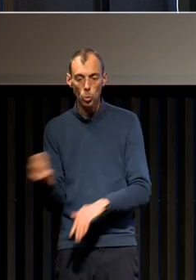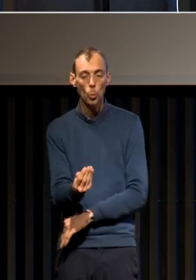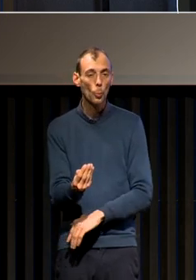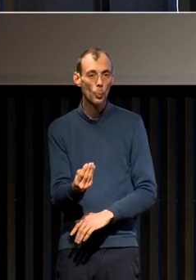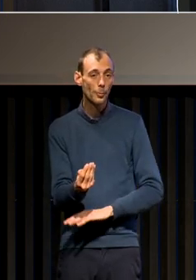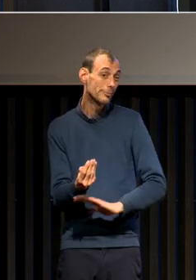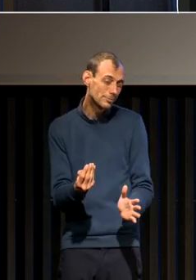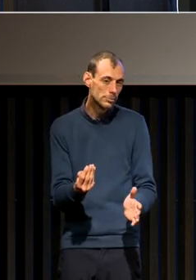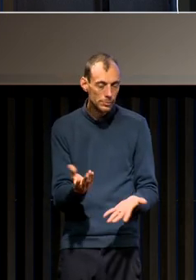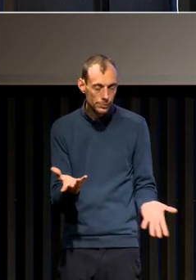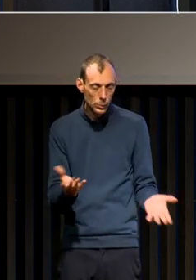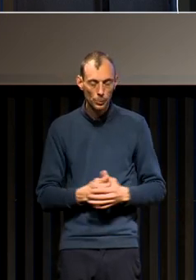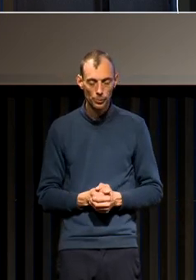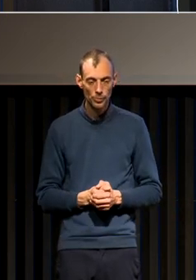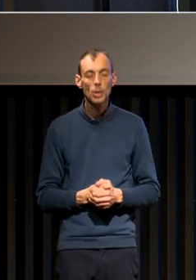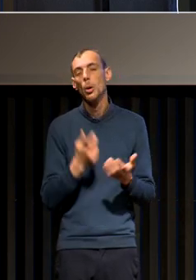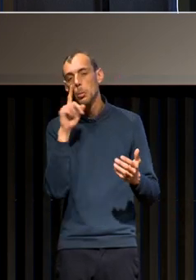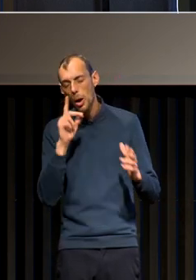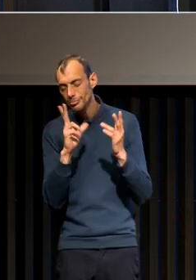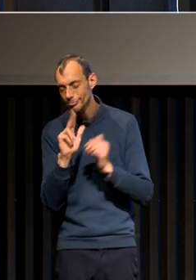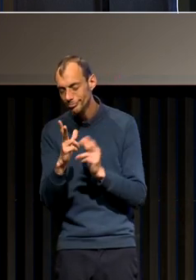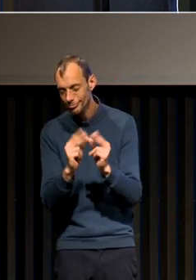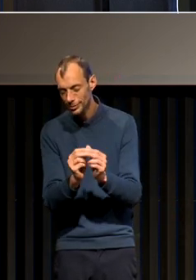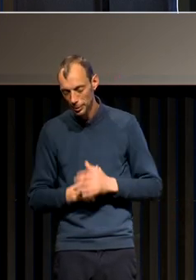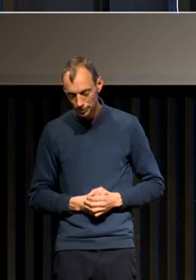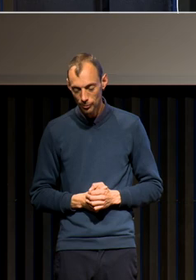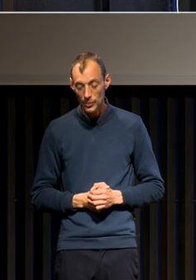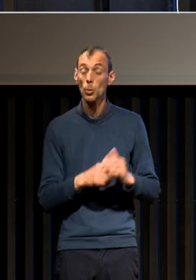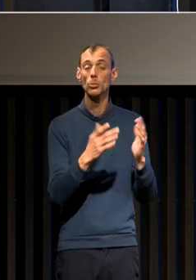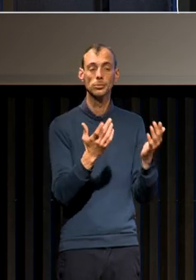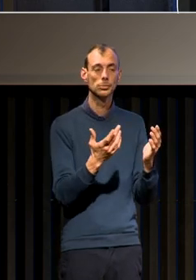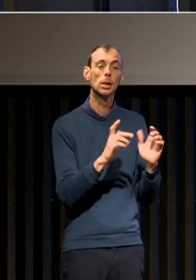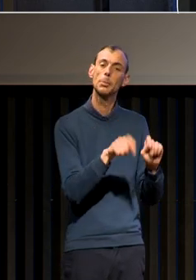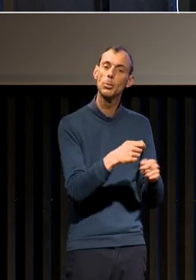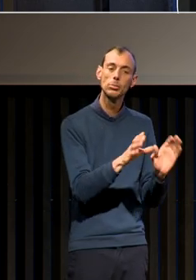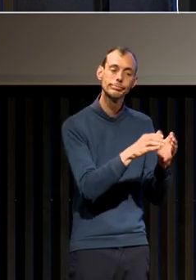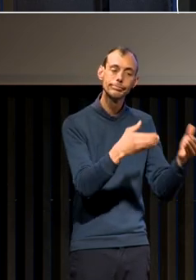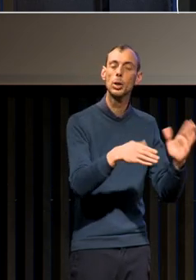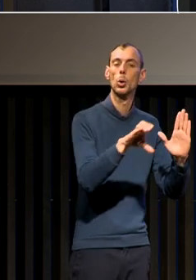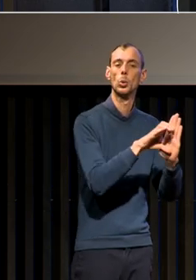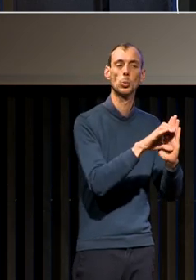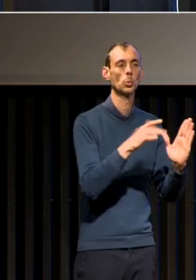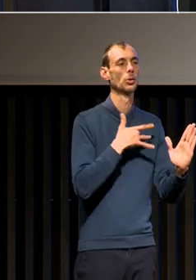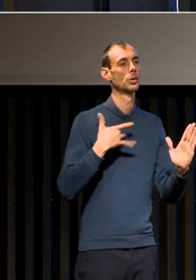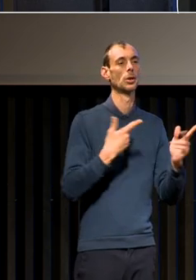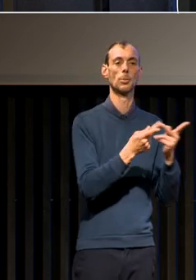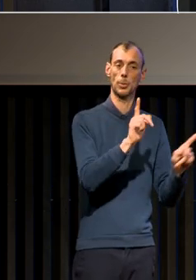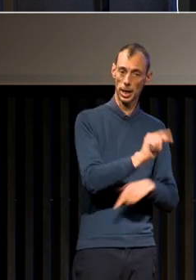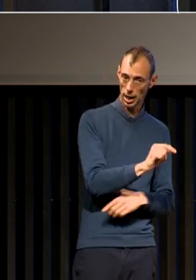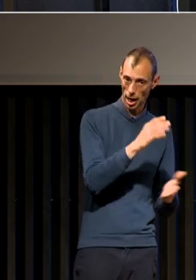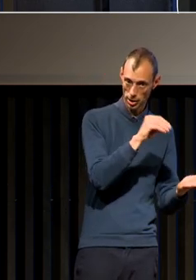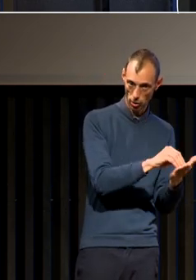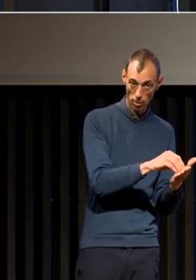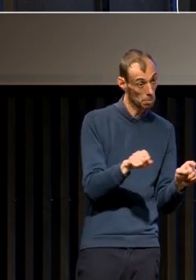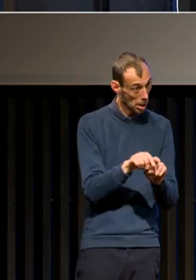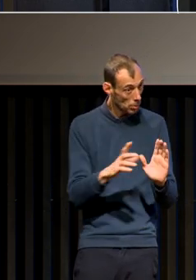Alors, c'est marqué dans le Code de la santé publique, mais c'est marqué aussi dans le Code civil. Interdiction de